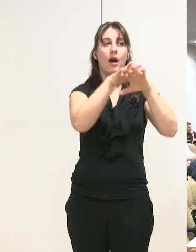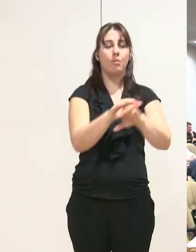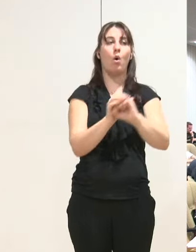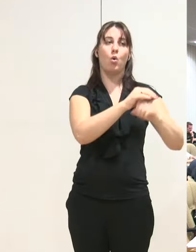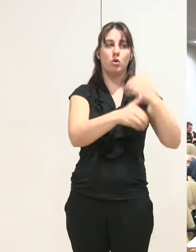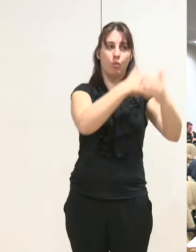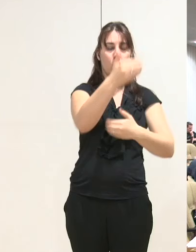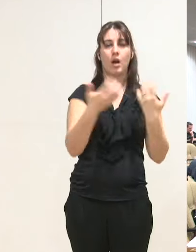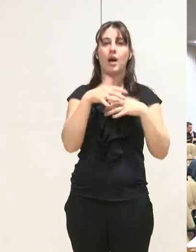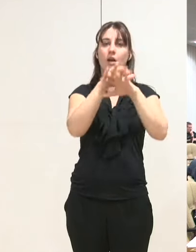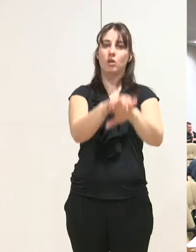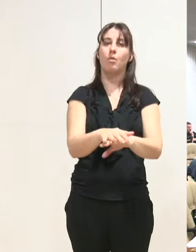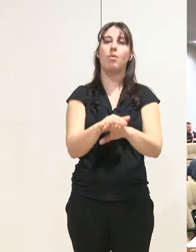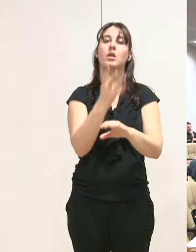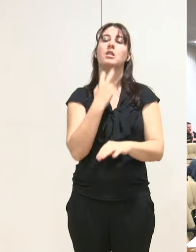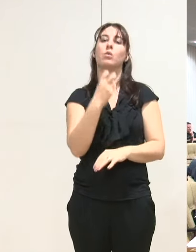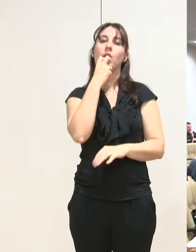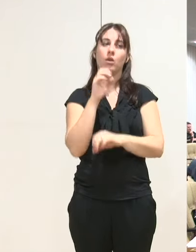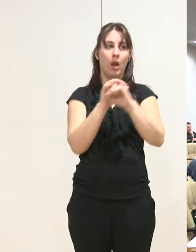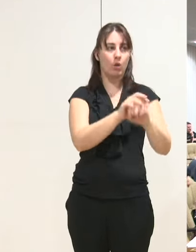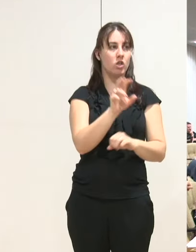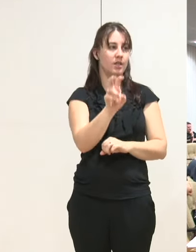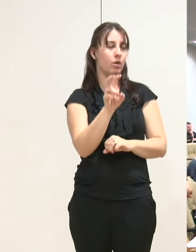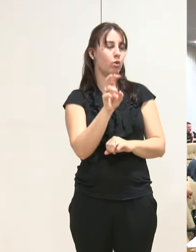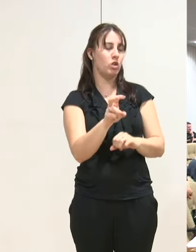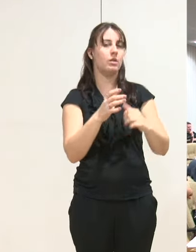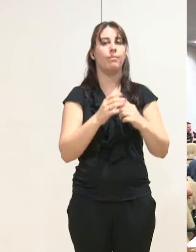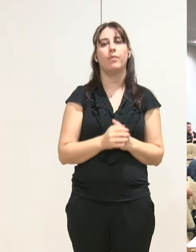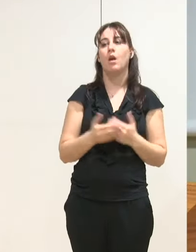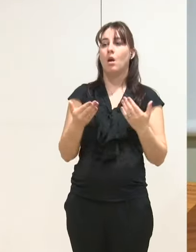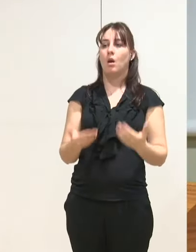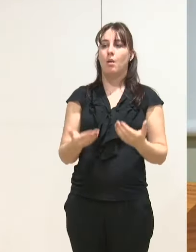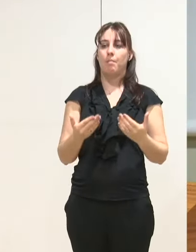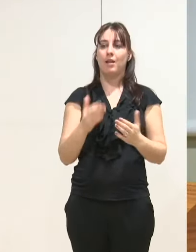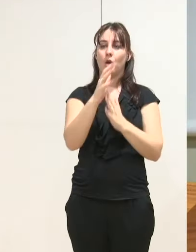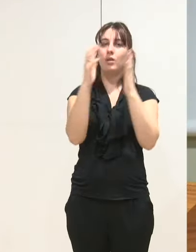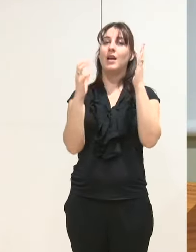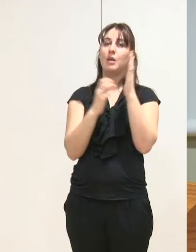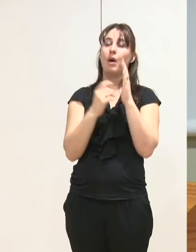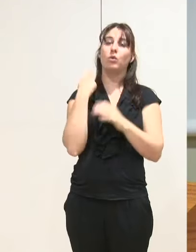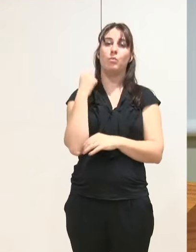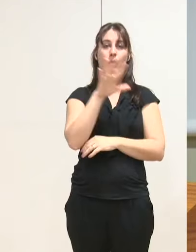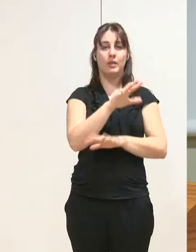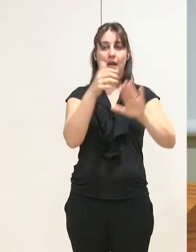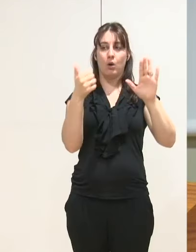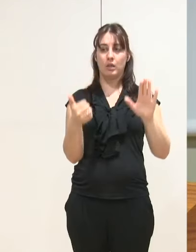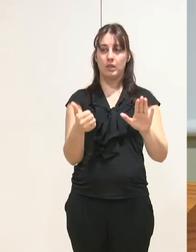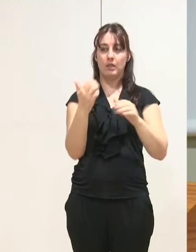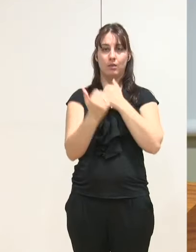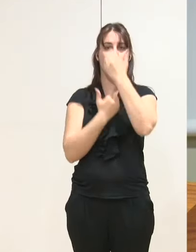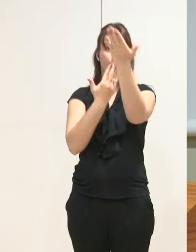progrès rassemblement citoyens de la gauche et écologistes je mets donc maintenant cette délibération numéro 56